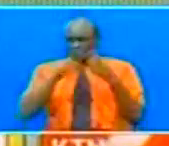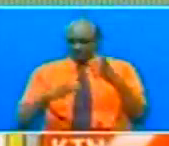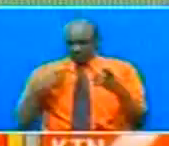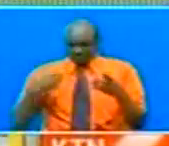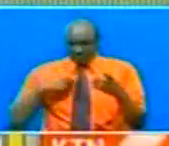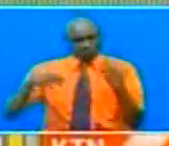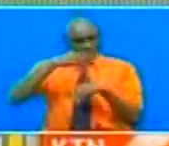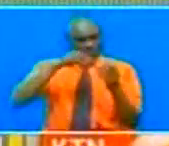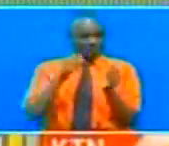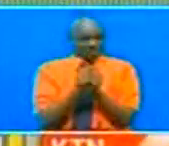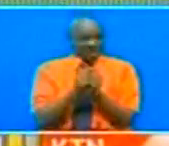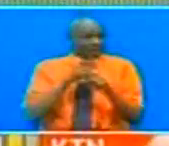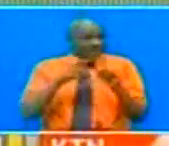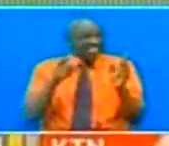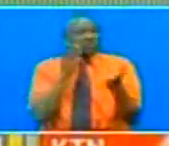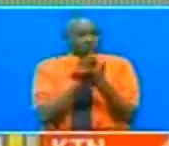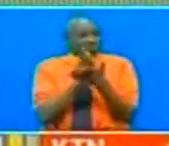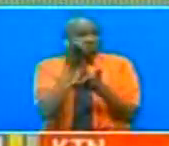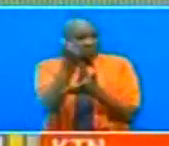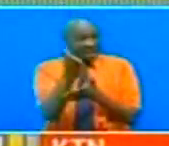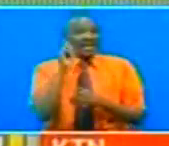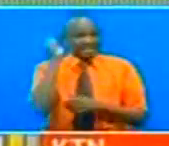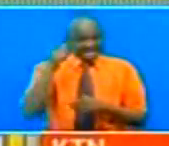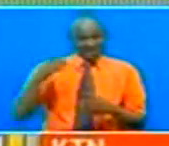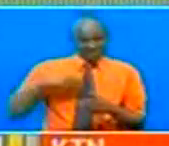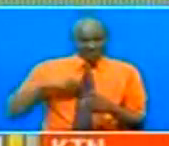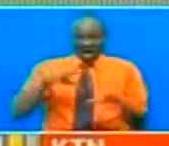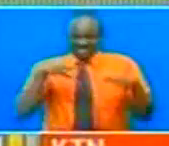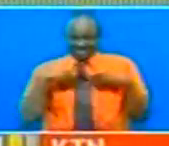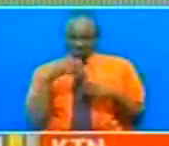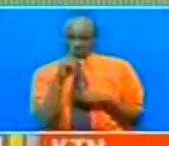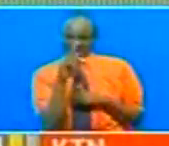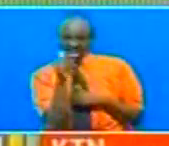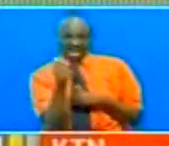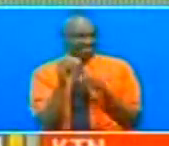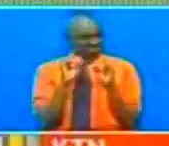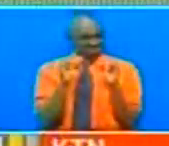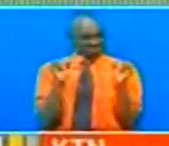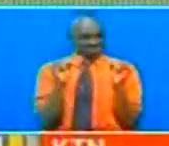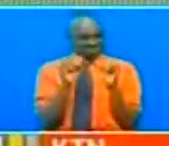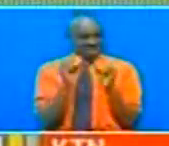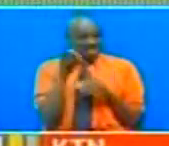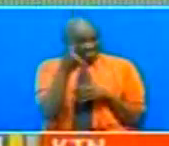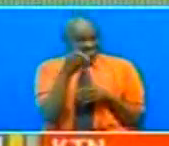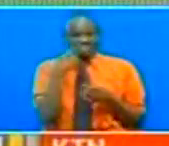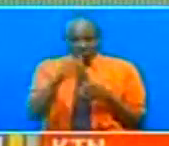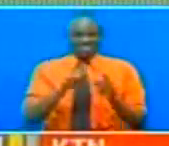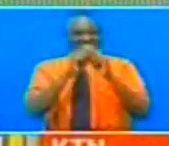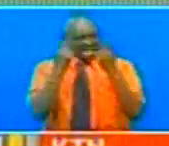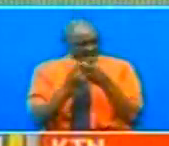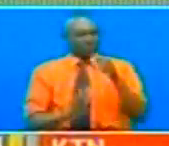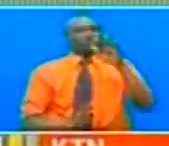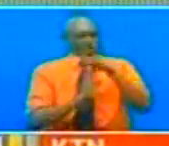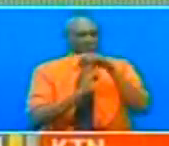utangamano, inaibuka kwamba Wakenya bado hawajakumbatia moyo huo miongoni mwao, huku ukabila